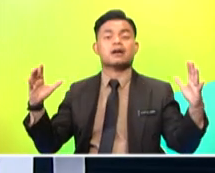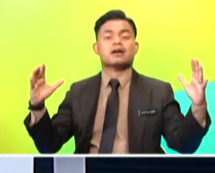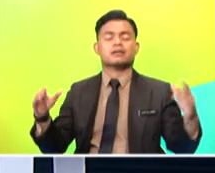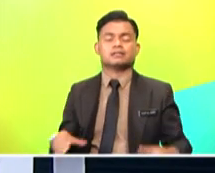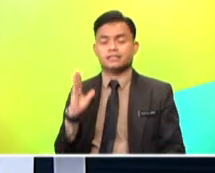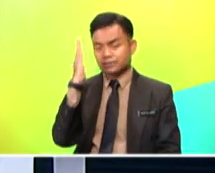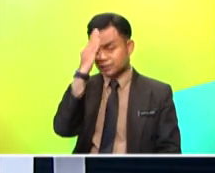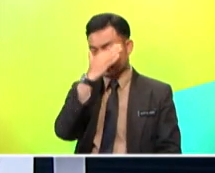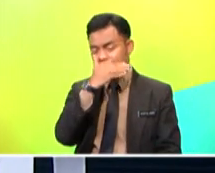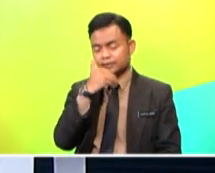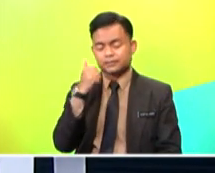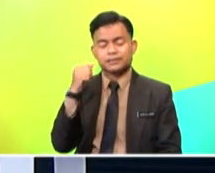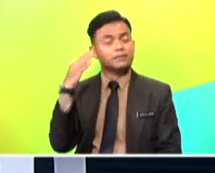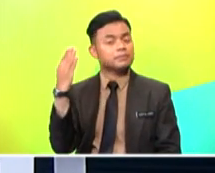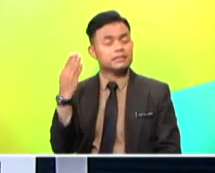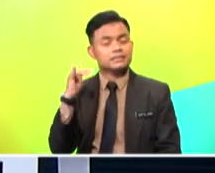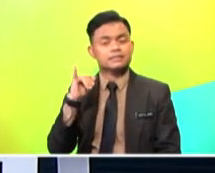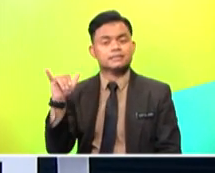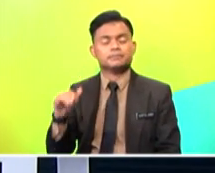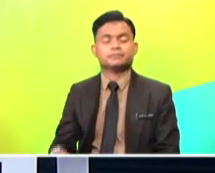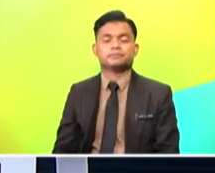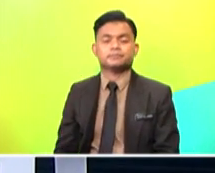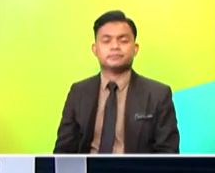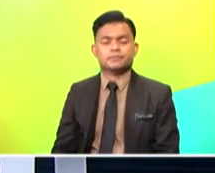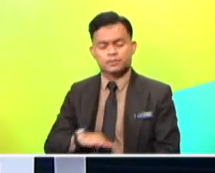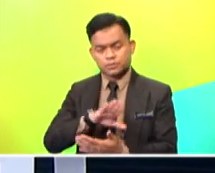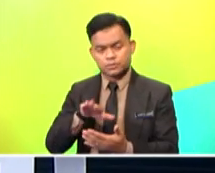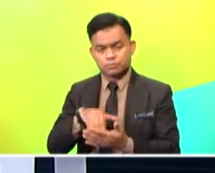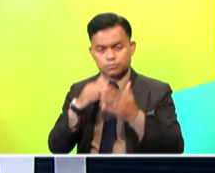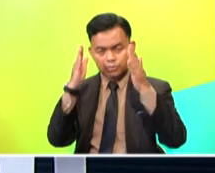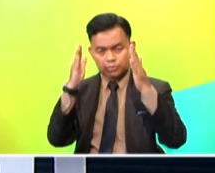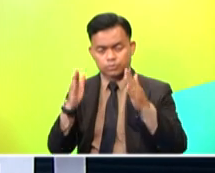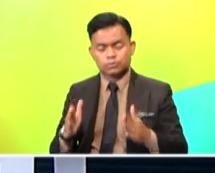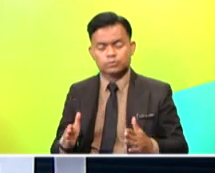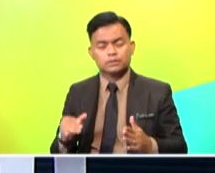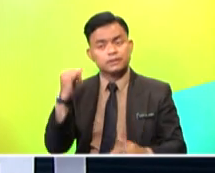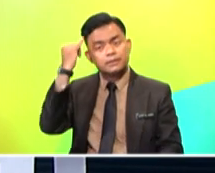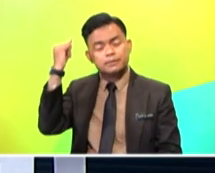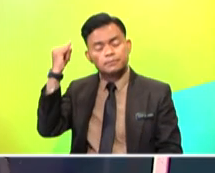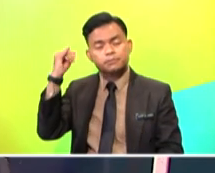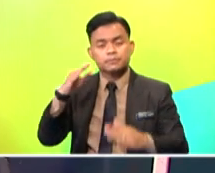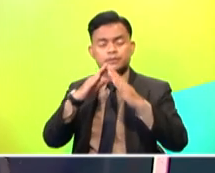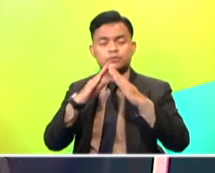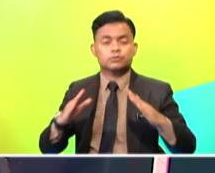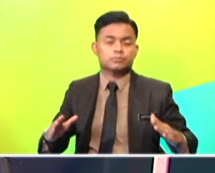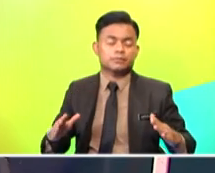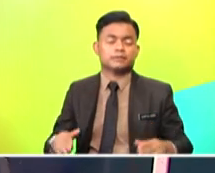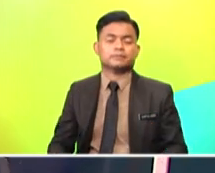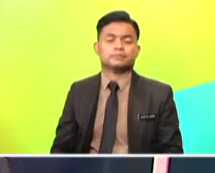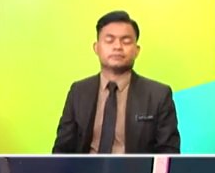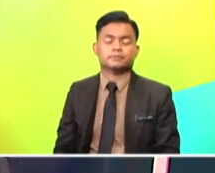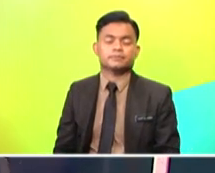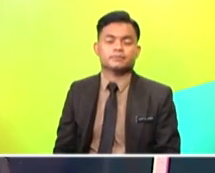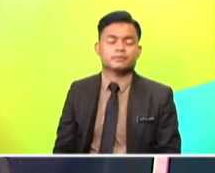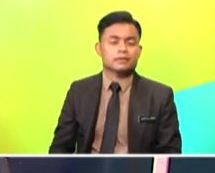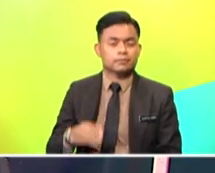Cantik selalunya. Betul. Semua orang impikan rumah macam ni. Cikgu Ifan kan, kalau Ifan nampak rumah banglo dekat jalan tu kan, Ifan akan tengok lama,